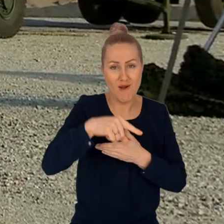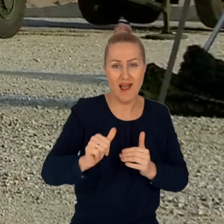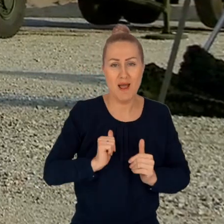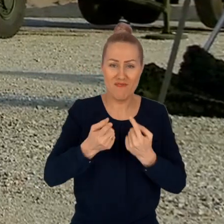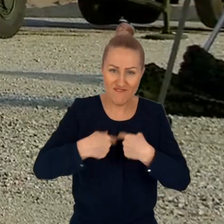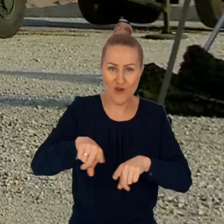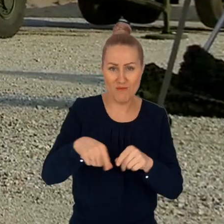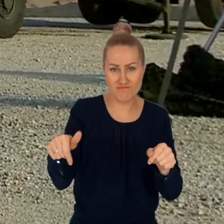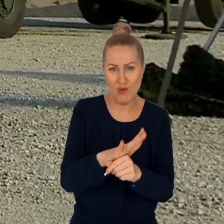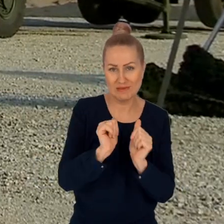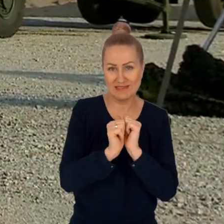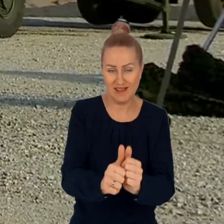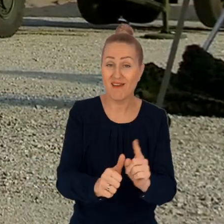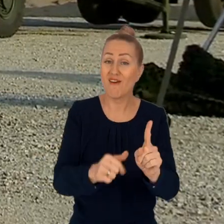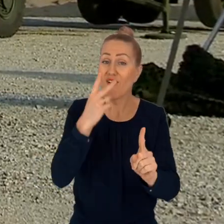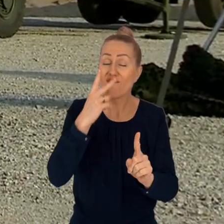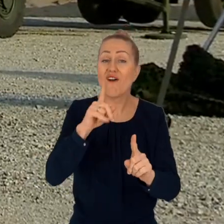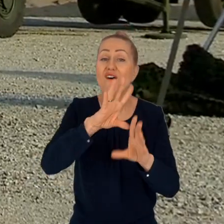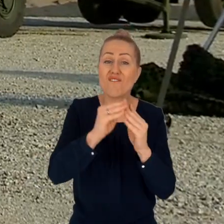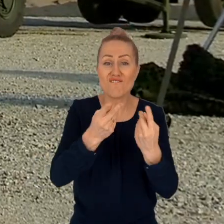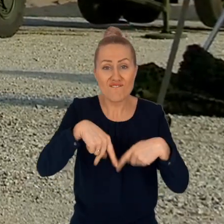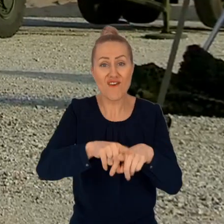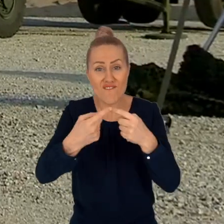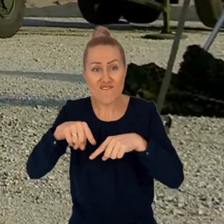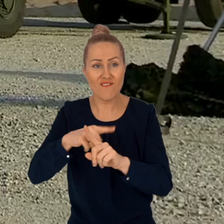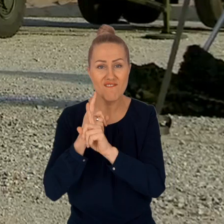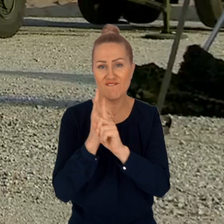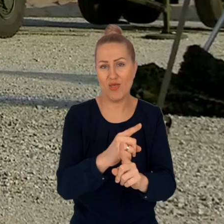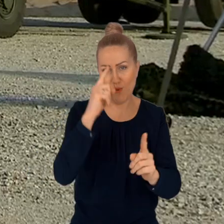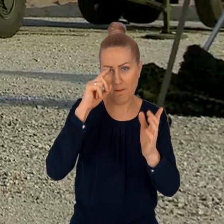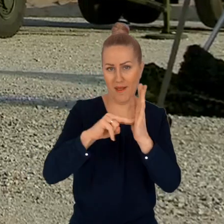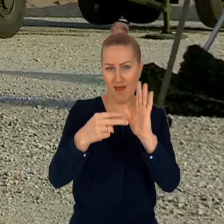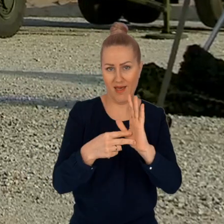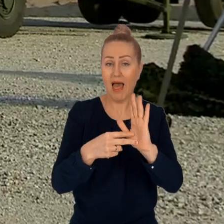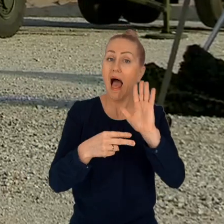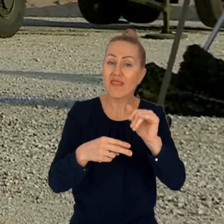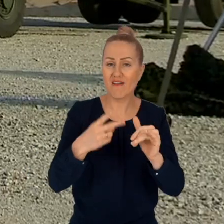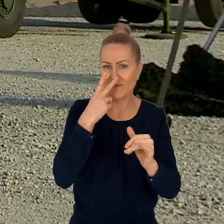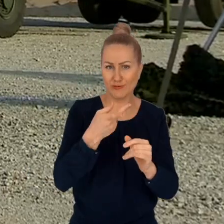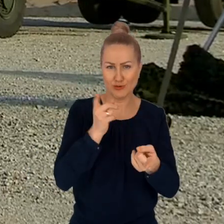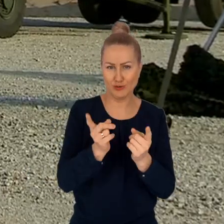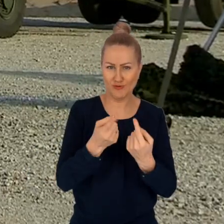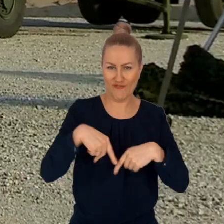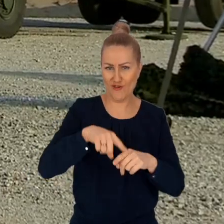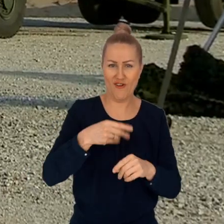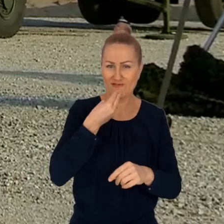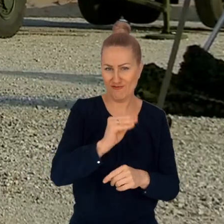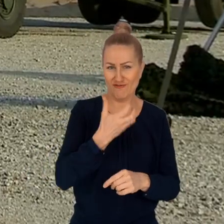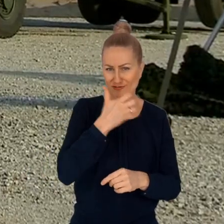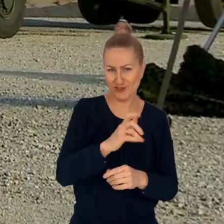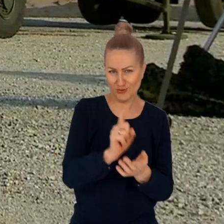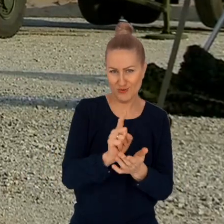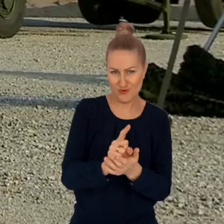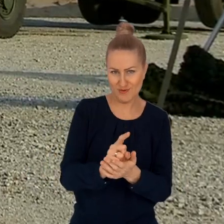się zgodnie z założonymi harmonogramami, a nawet szybciej w niektórych elementach. Jest